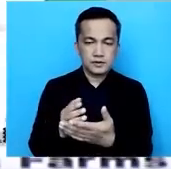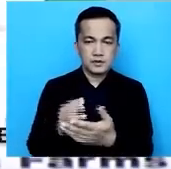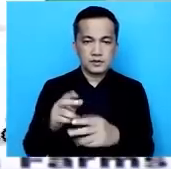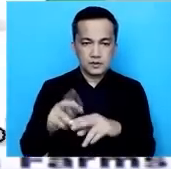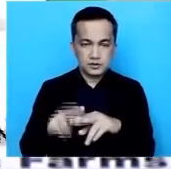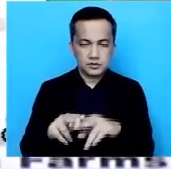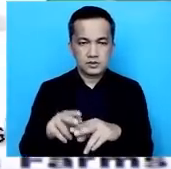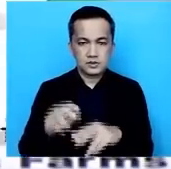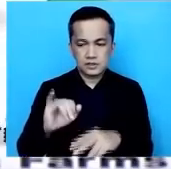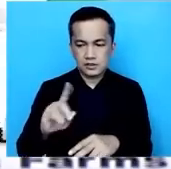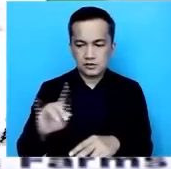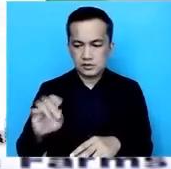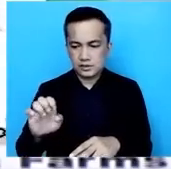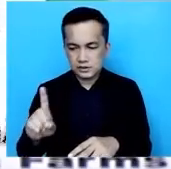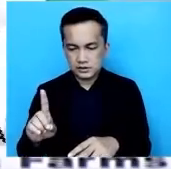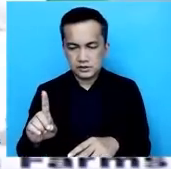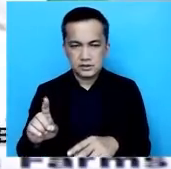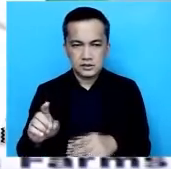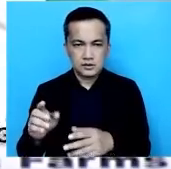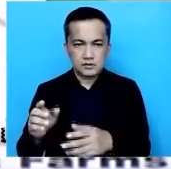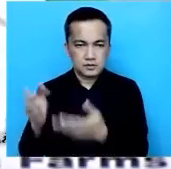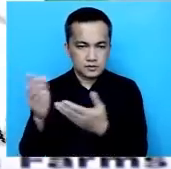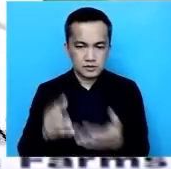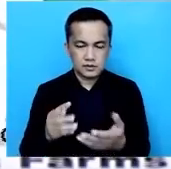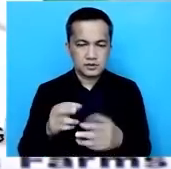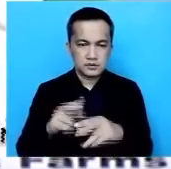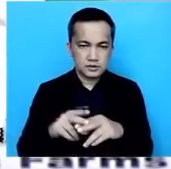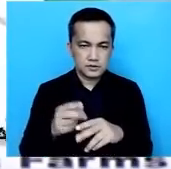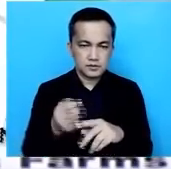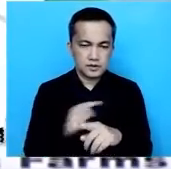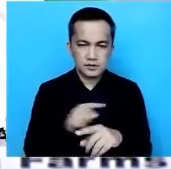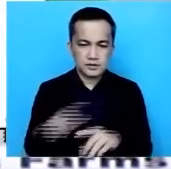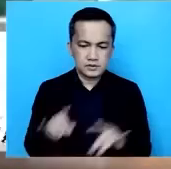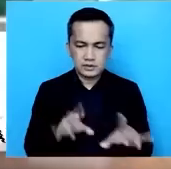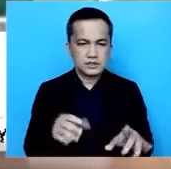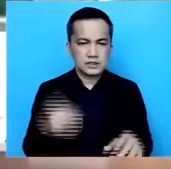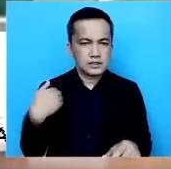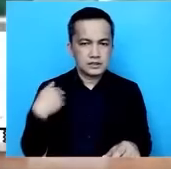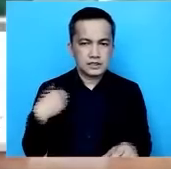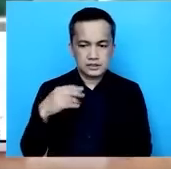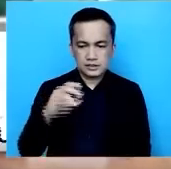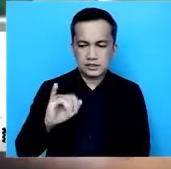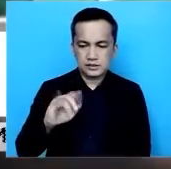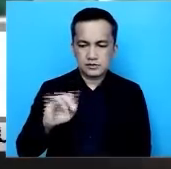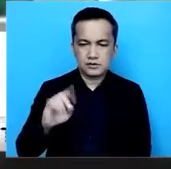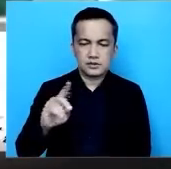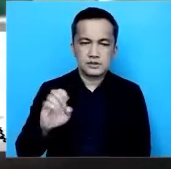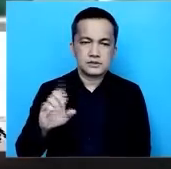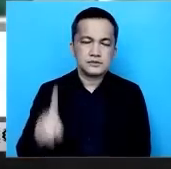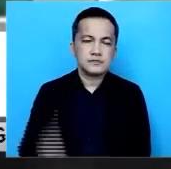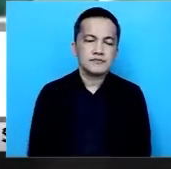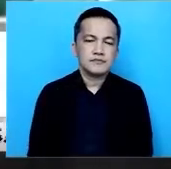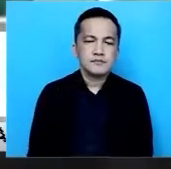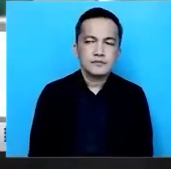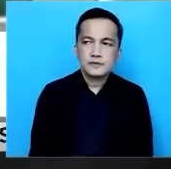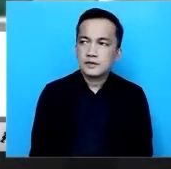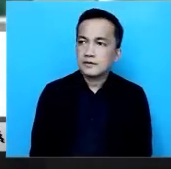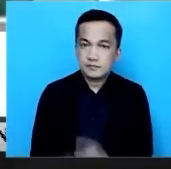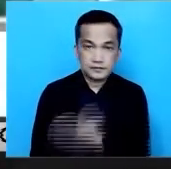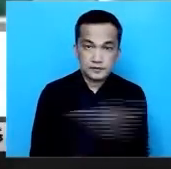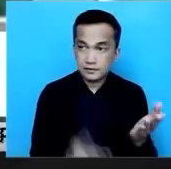iodized. When the salt comes in from Australia, it is not yet iodized. No, when you passed that law,